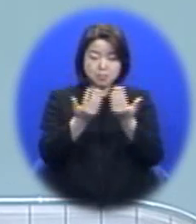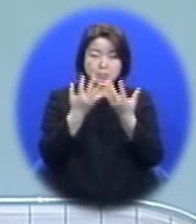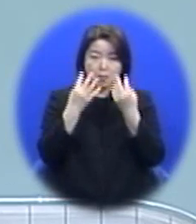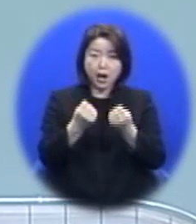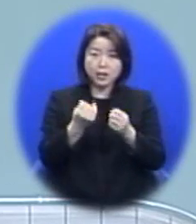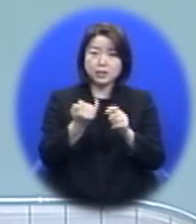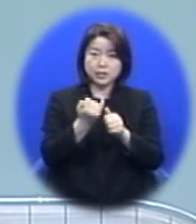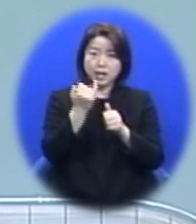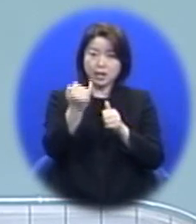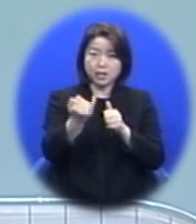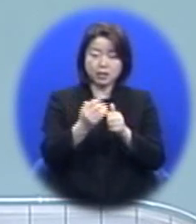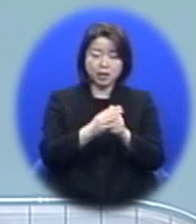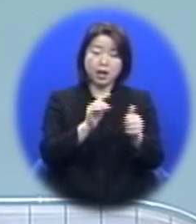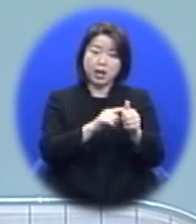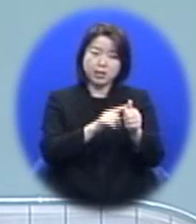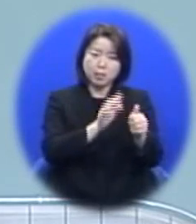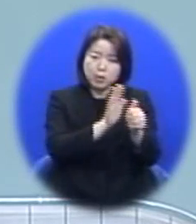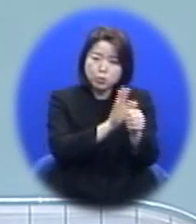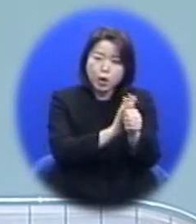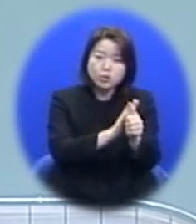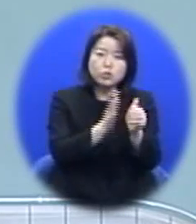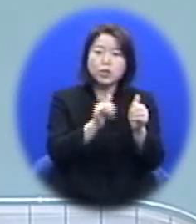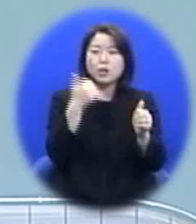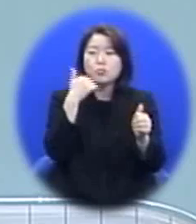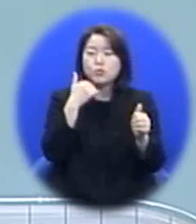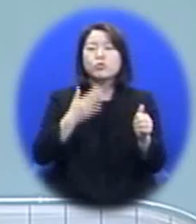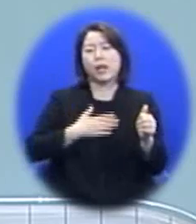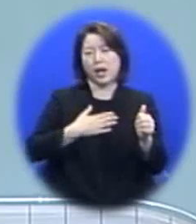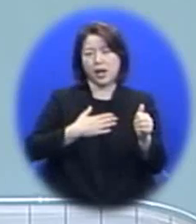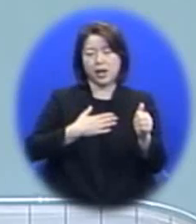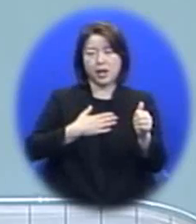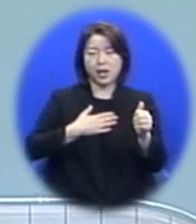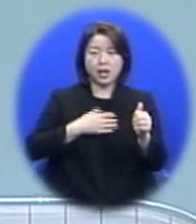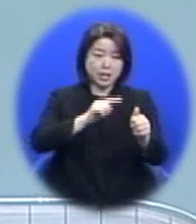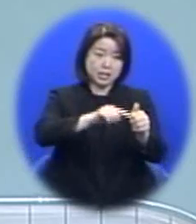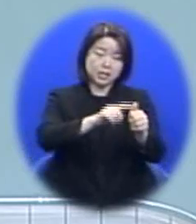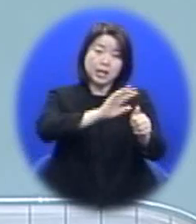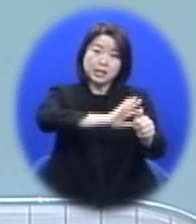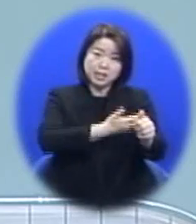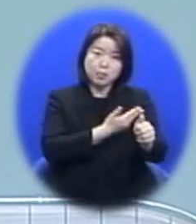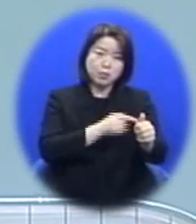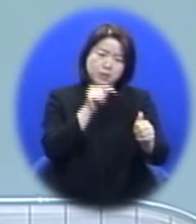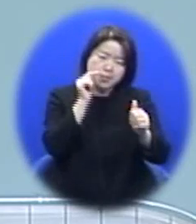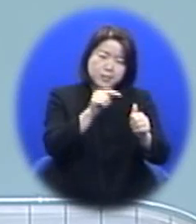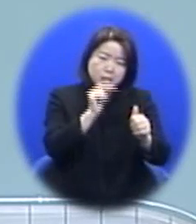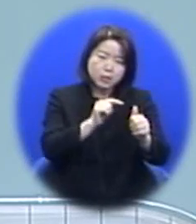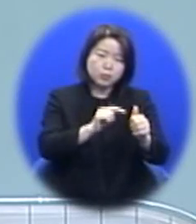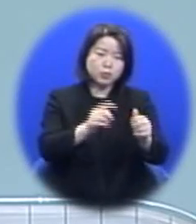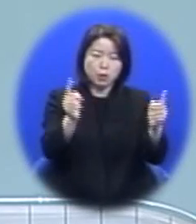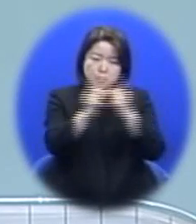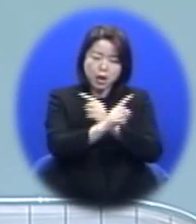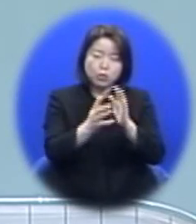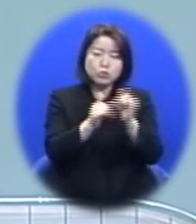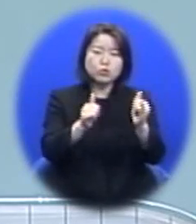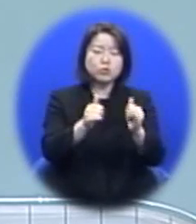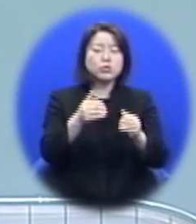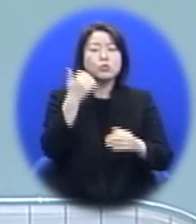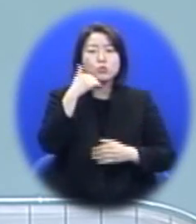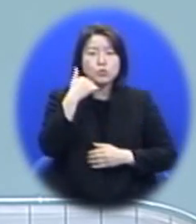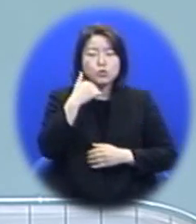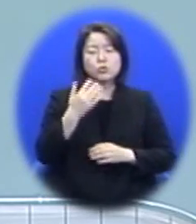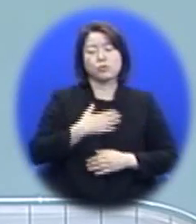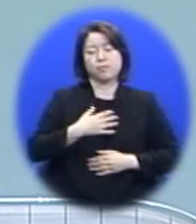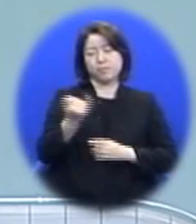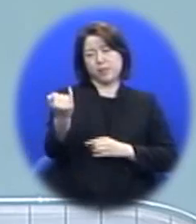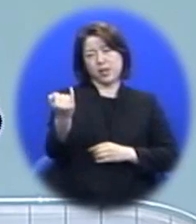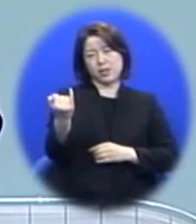나밖에. 남편 잘못한 거 지적해주고 고쳐줄 사람 누가 있어? 나밖에 없잖아. 아, 이렇게 생각을